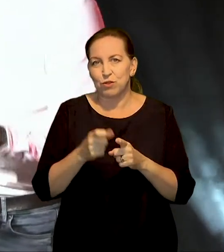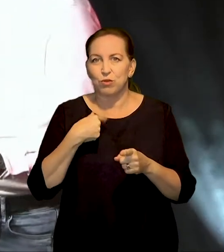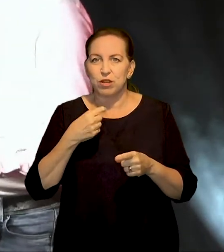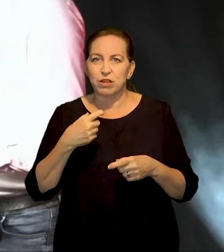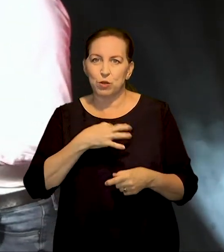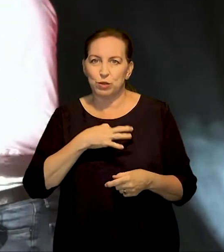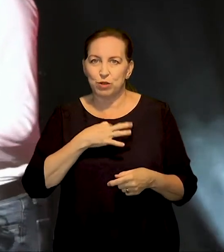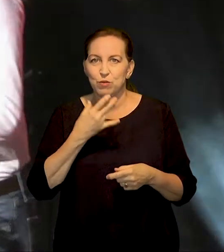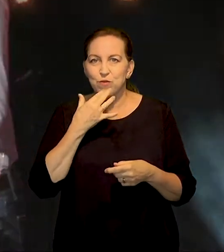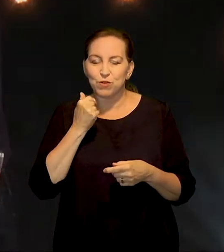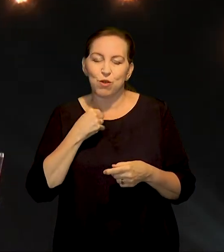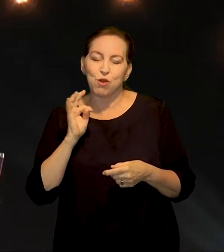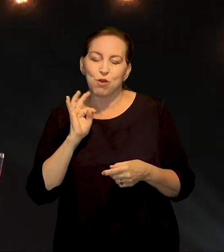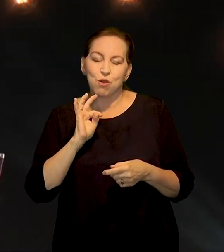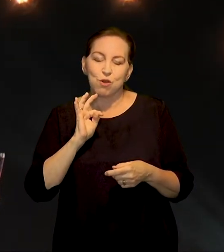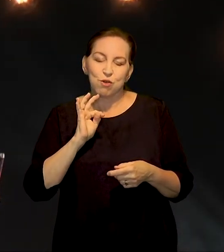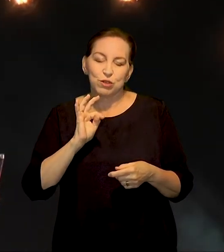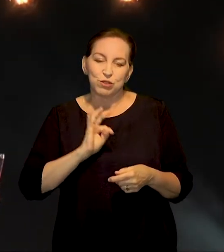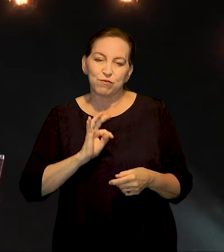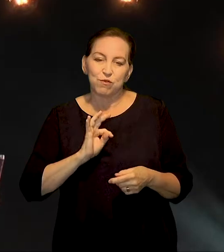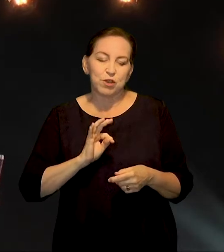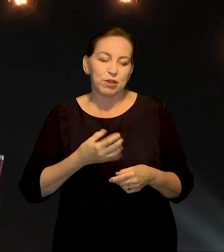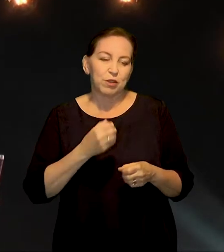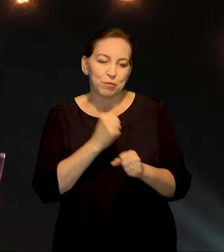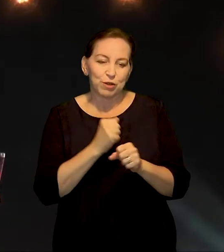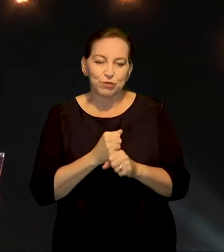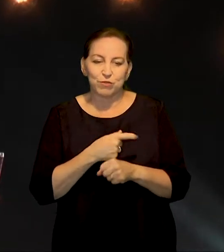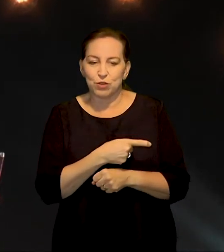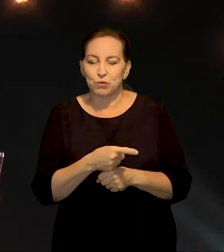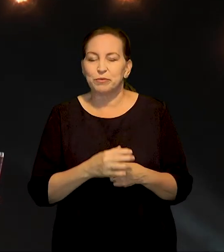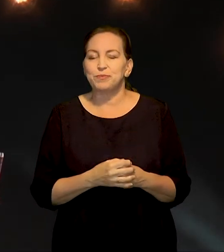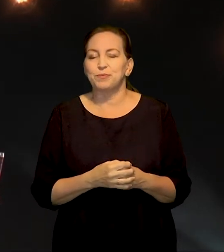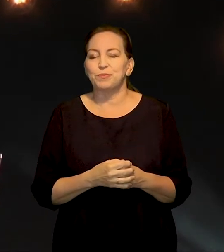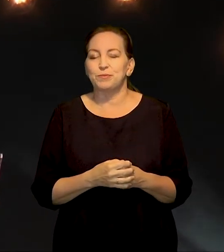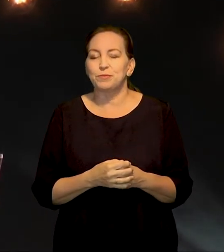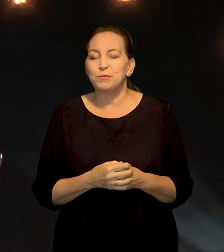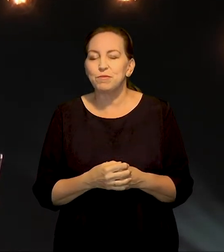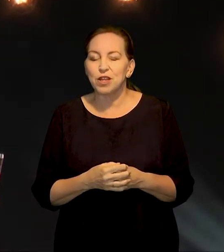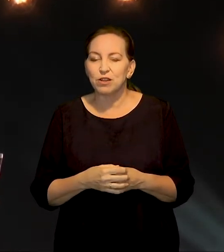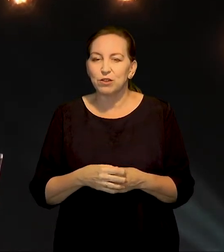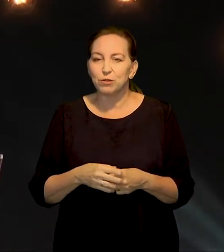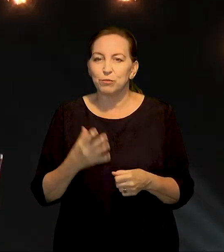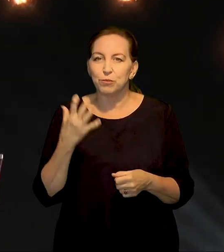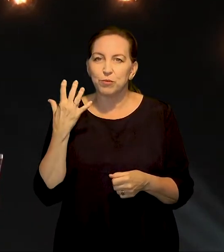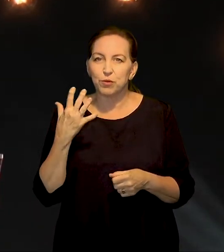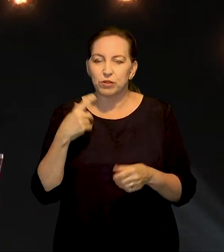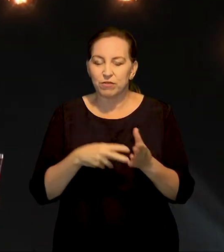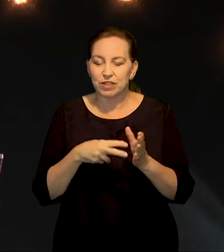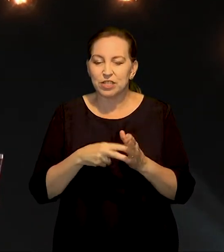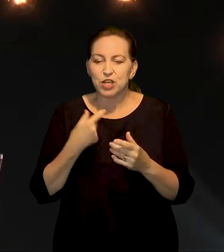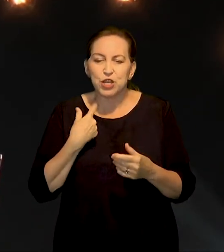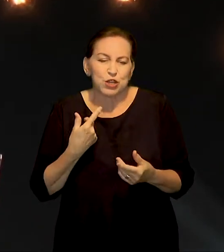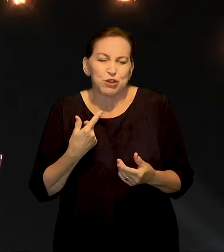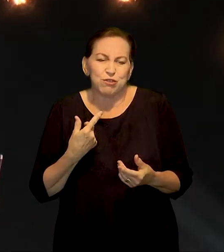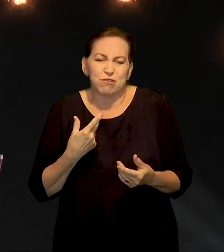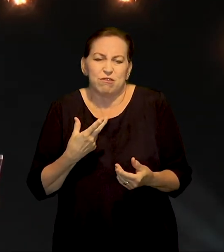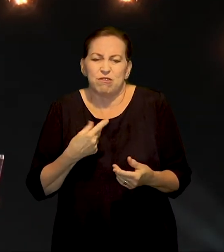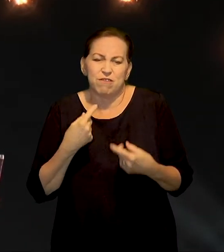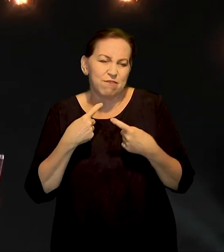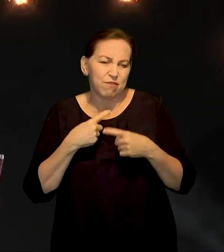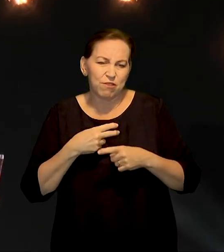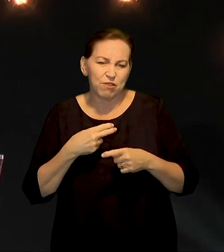Królestwie jest aktywne, nie pasywne. Aktywne, nie pasywne. Taki trend pastora. W